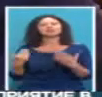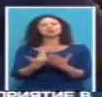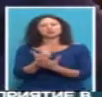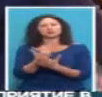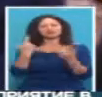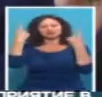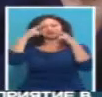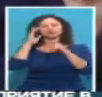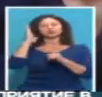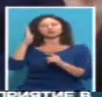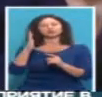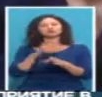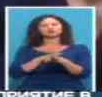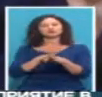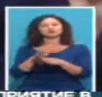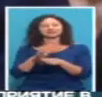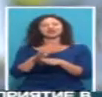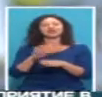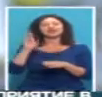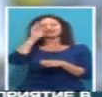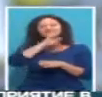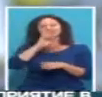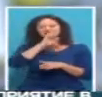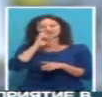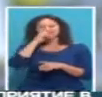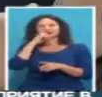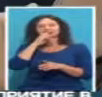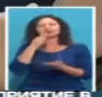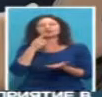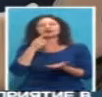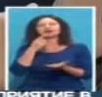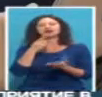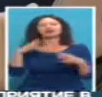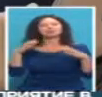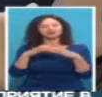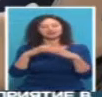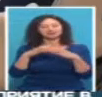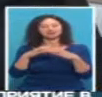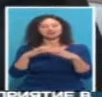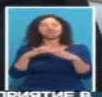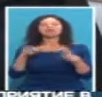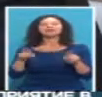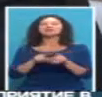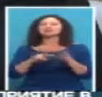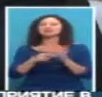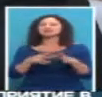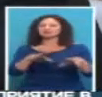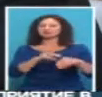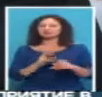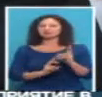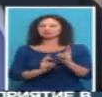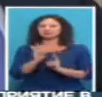для реализации дальнейших продукций нефтяным компаниям, подчеркнул министр Казахстана. И Азербайджан. Также планируют создать совместное